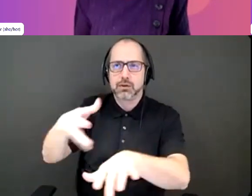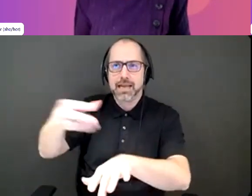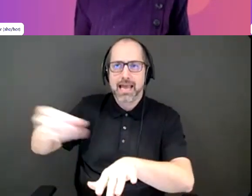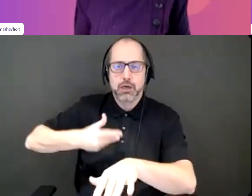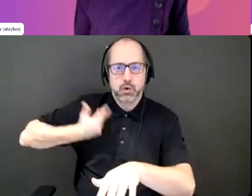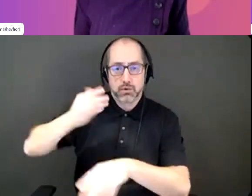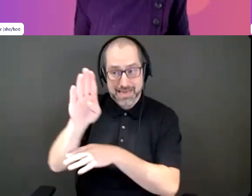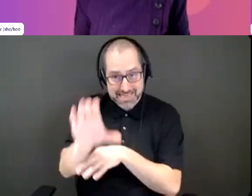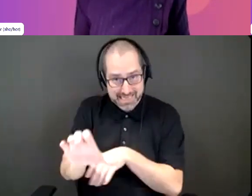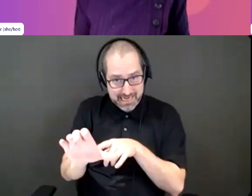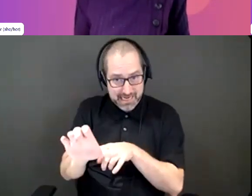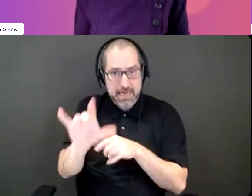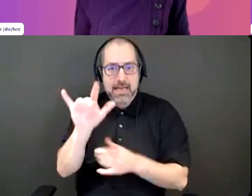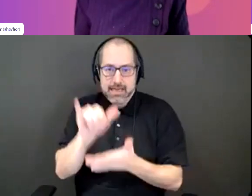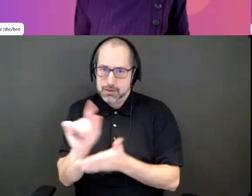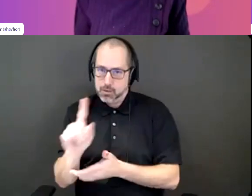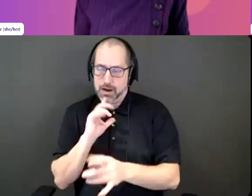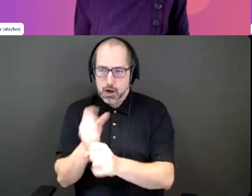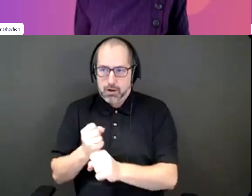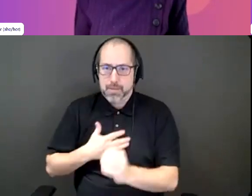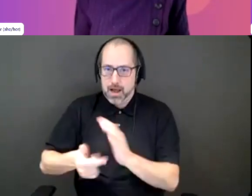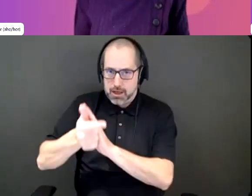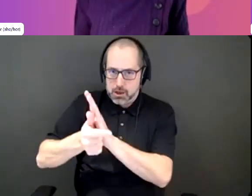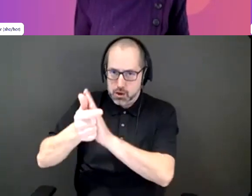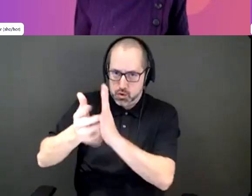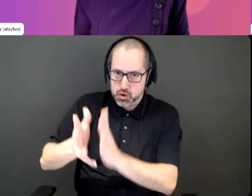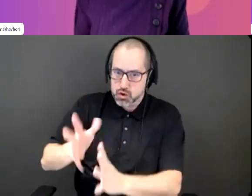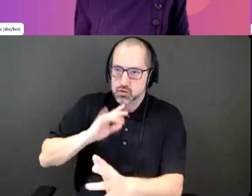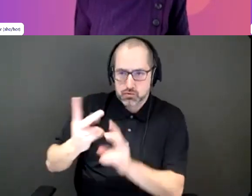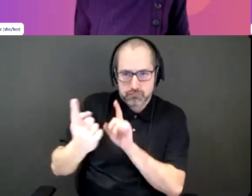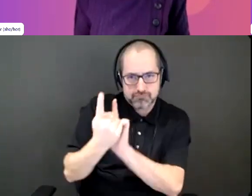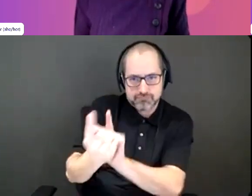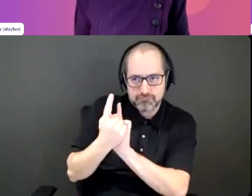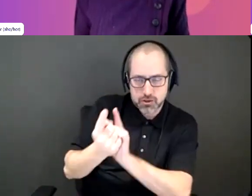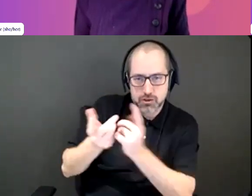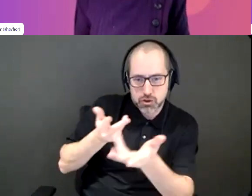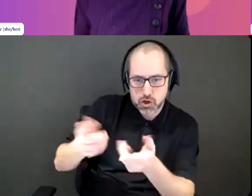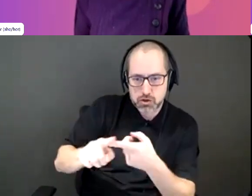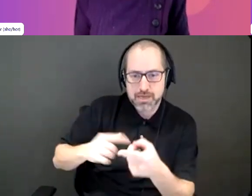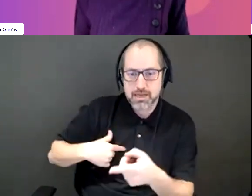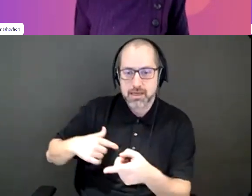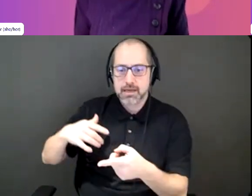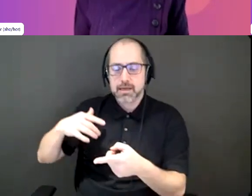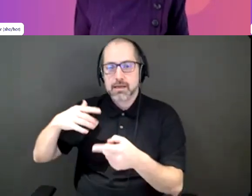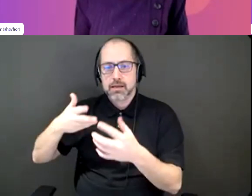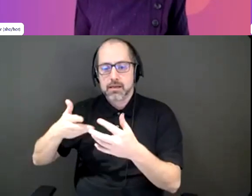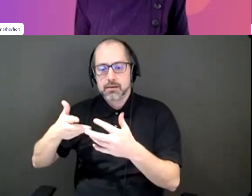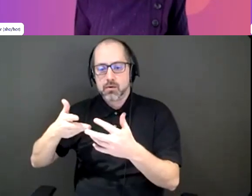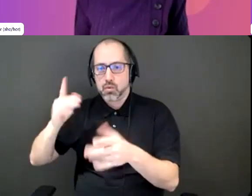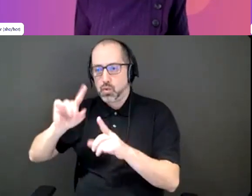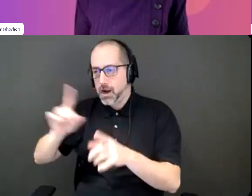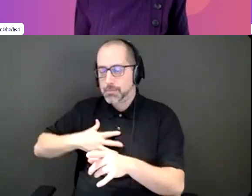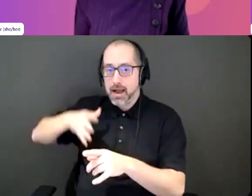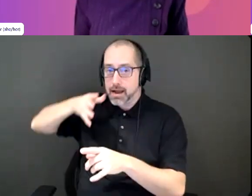et par exemple moi j'ai eu un avocat dans un organisme d'un organisme qui